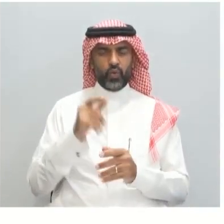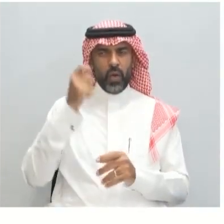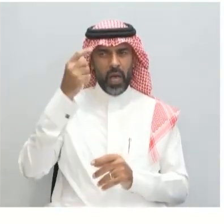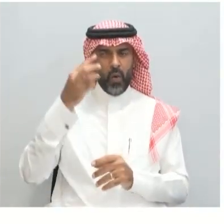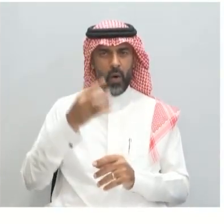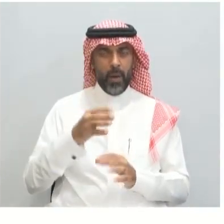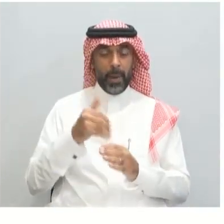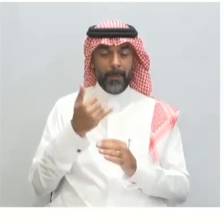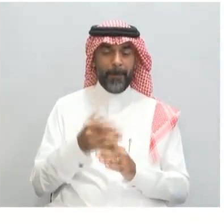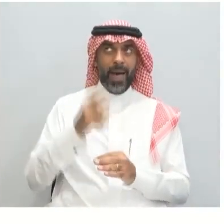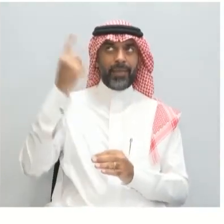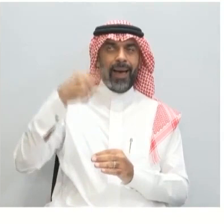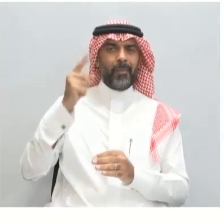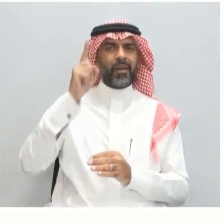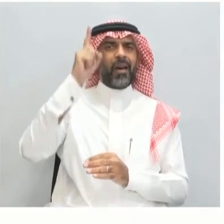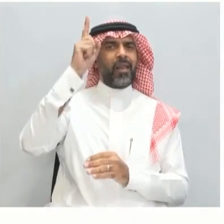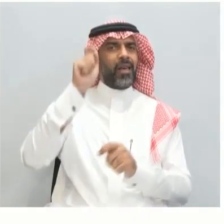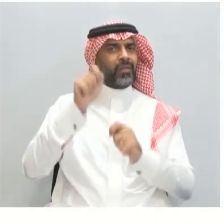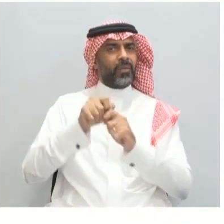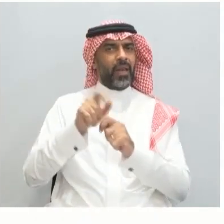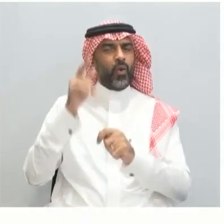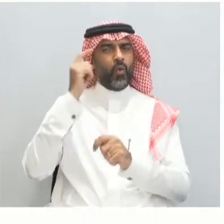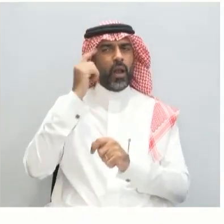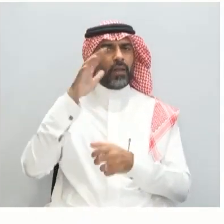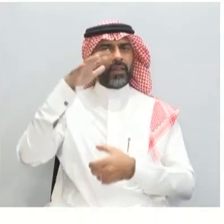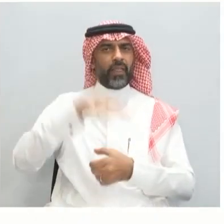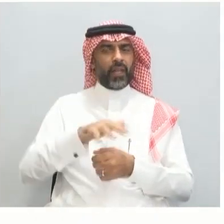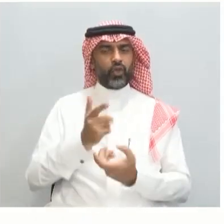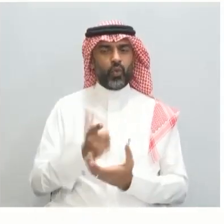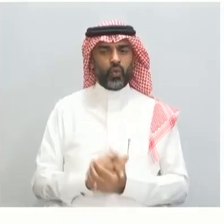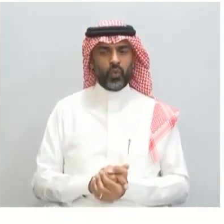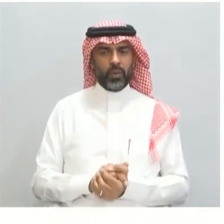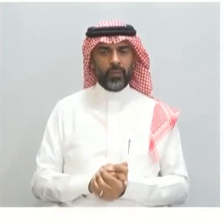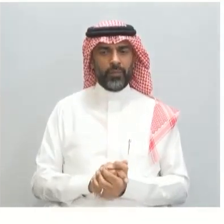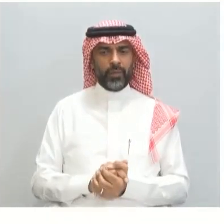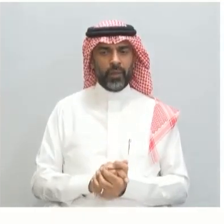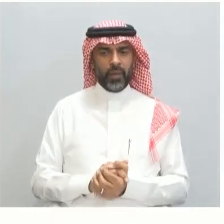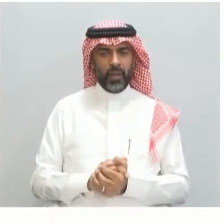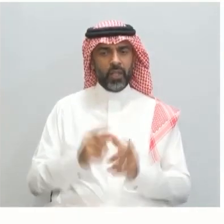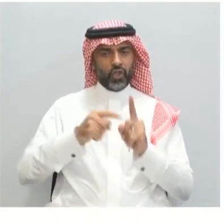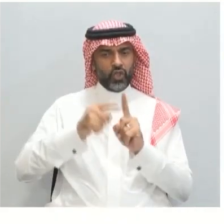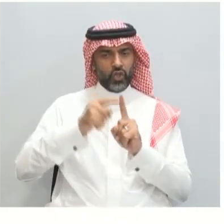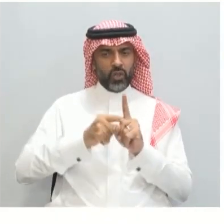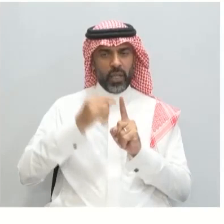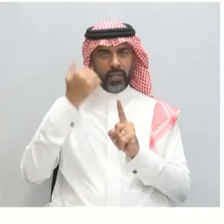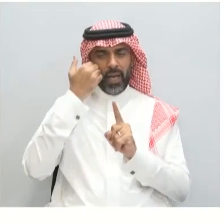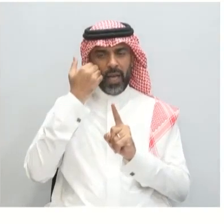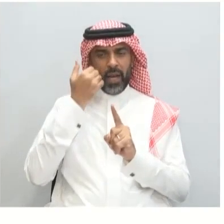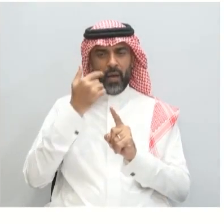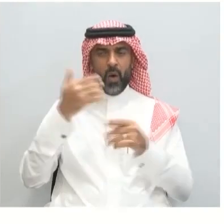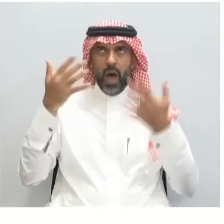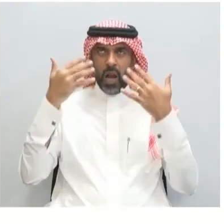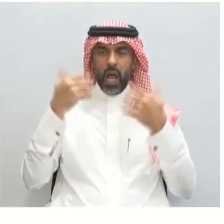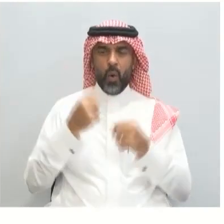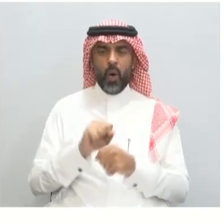بعد اذن الله وبعد امر الله تتحكم في الضغط الجوي ممتازين احسنتم وبخار الماء والارتفاع